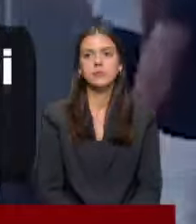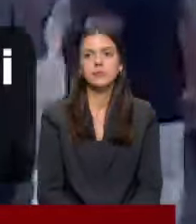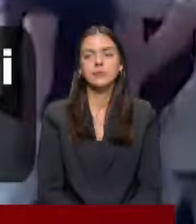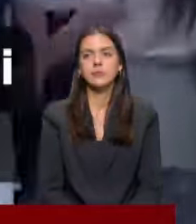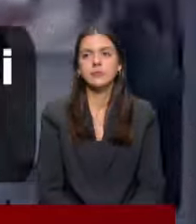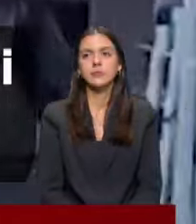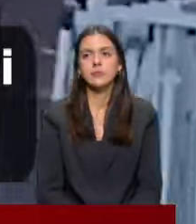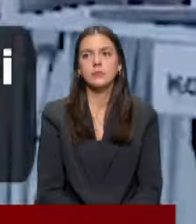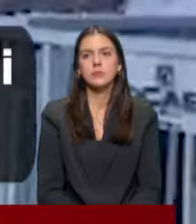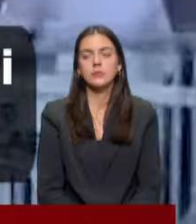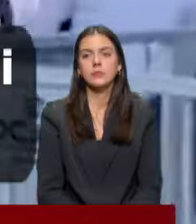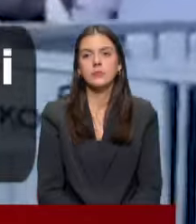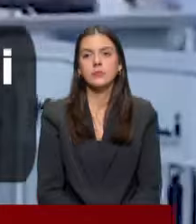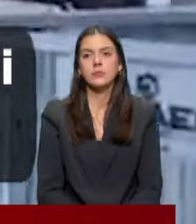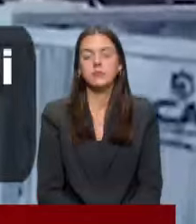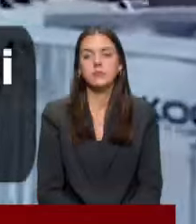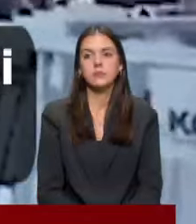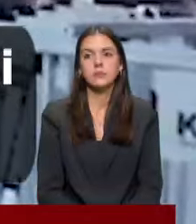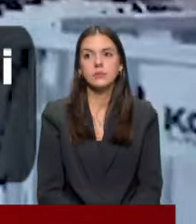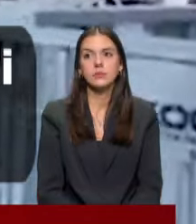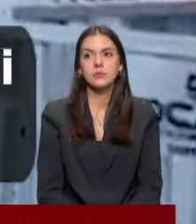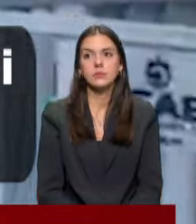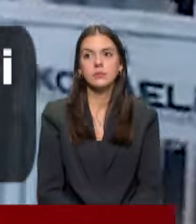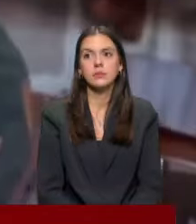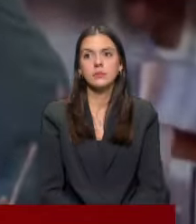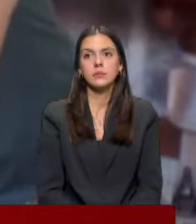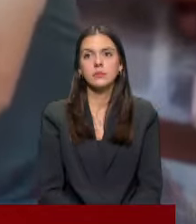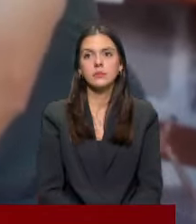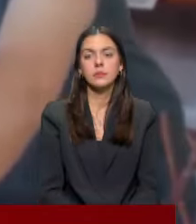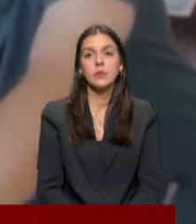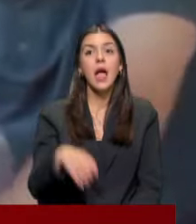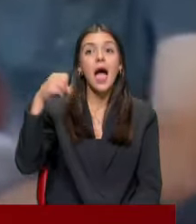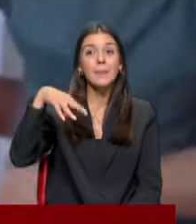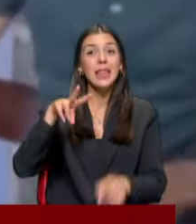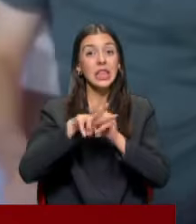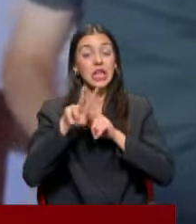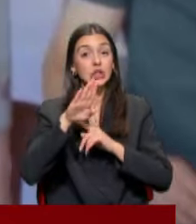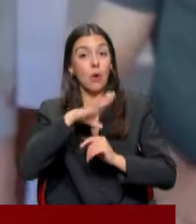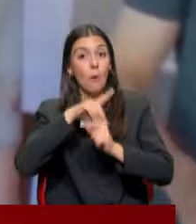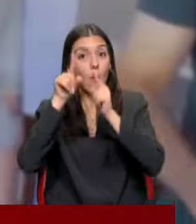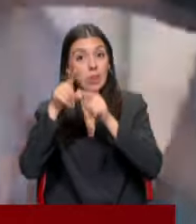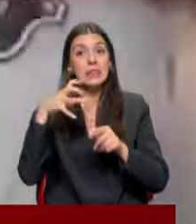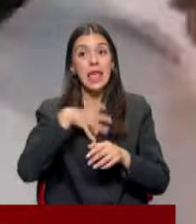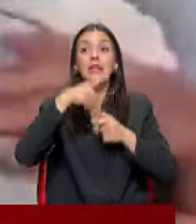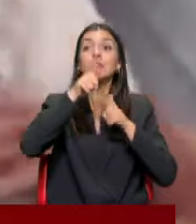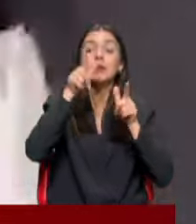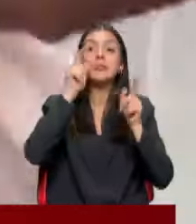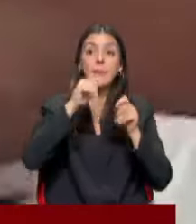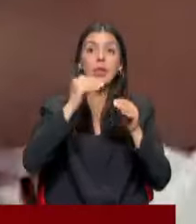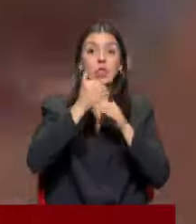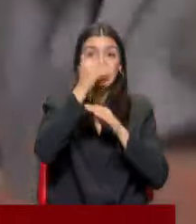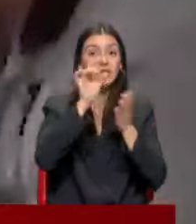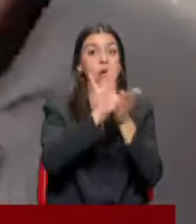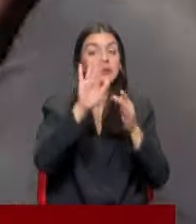Adam katliam savunuyor. Adam Nari Güran cinayetini savunuyor ya. Daha ne ötesin var? AK Partili Yenişehirlioğlu kendisini protesto eden grup dışarı